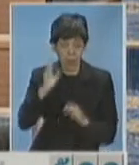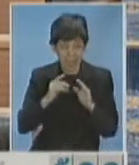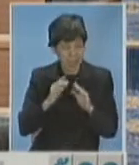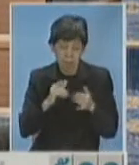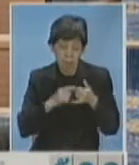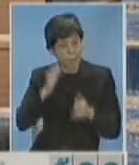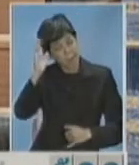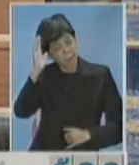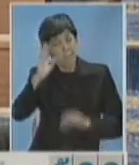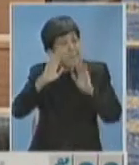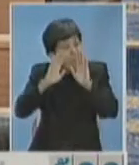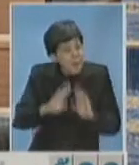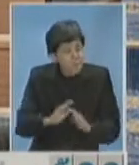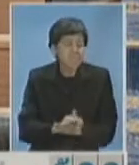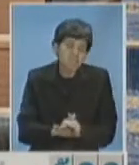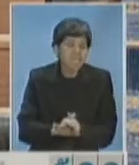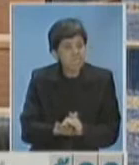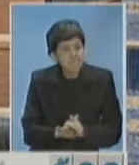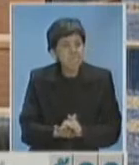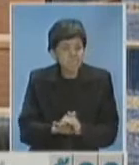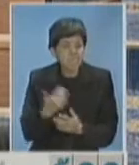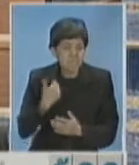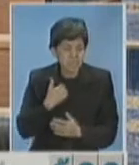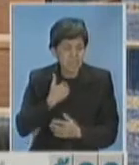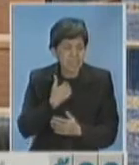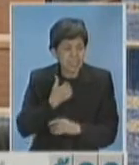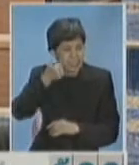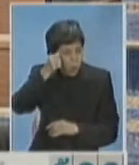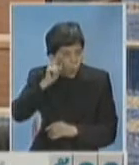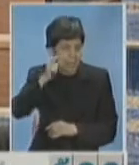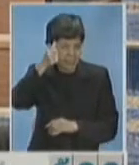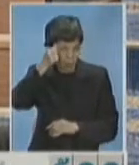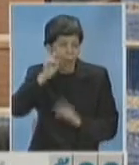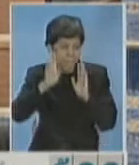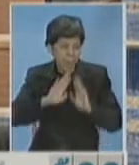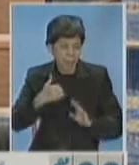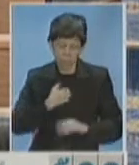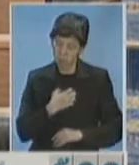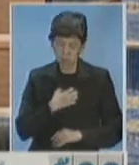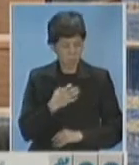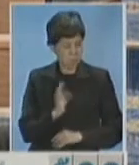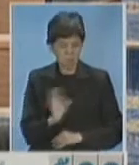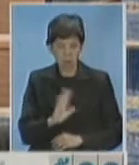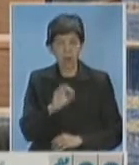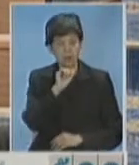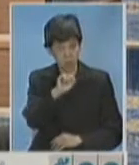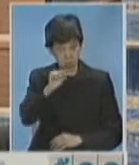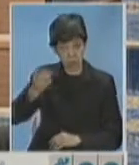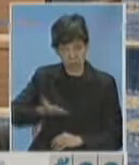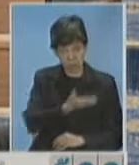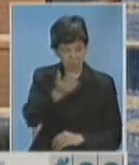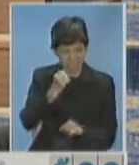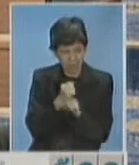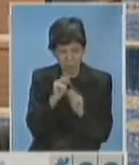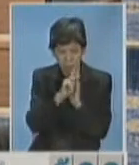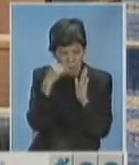ย่างนี้เนี่ยอาจจะเกิดขึ้นอีกหลายครั้งใน2วันนี้ครับท่านประธานครับ ผมไม่อยากให้สมาชิกสภาผู้แทนราษฎรเรากระ